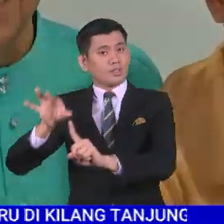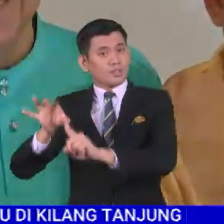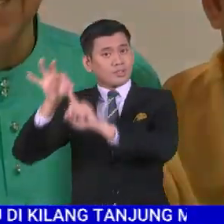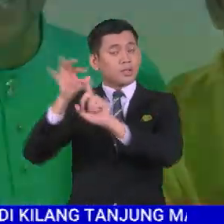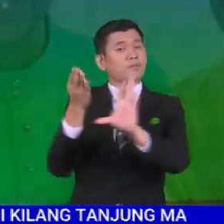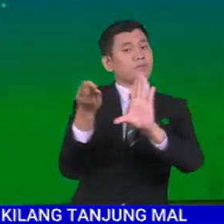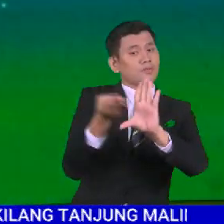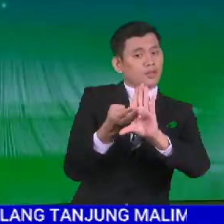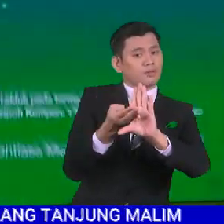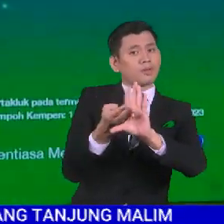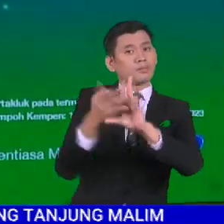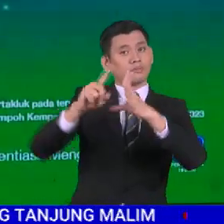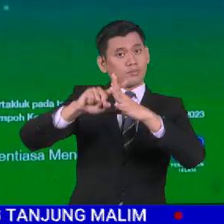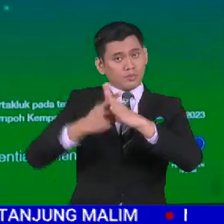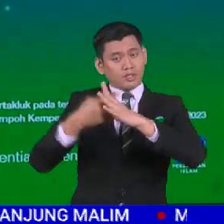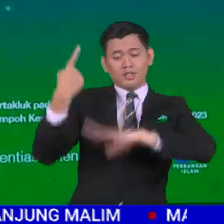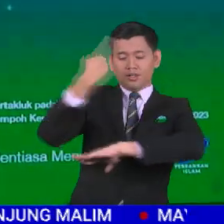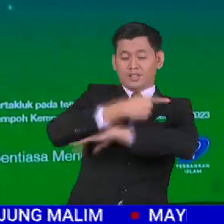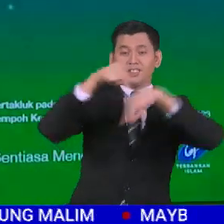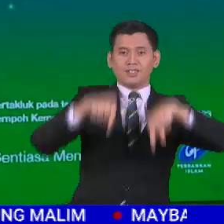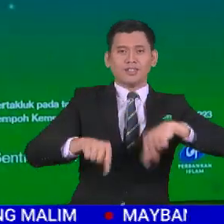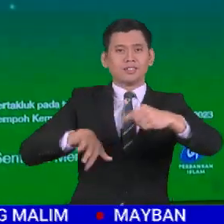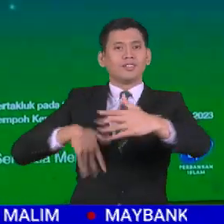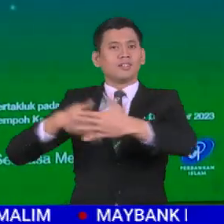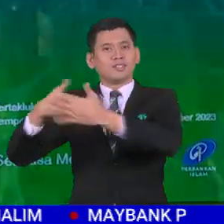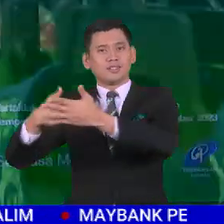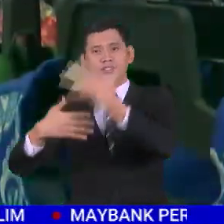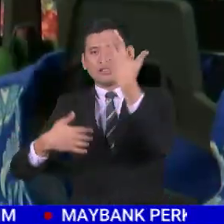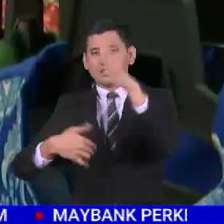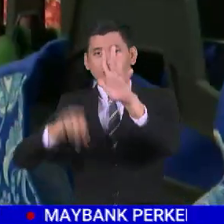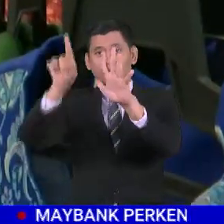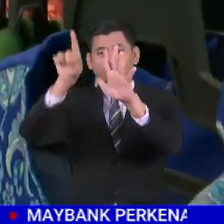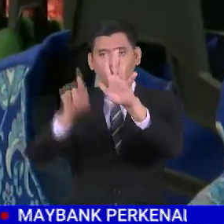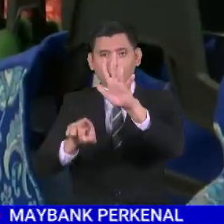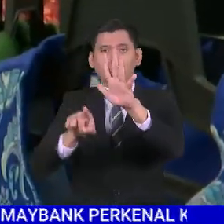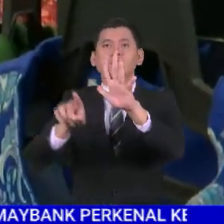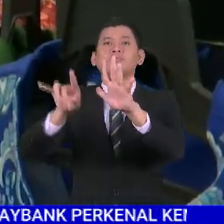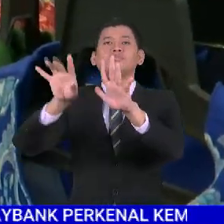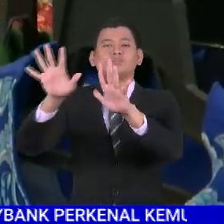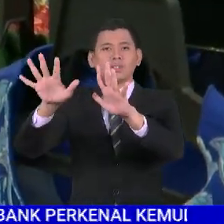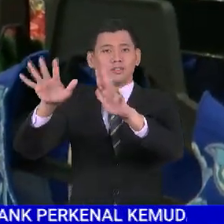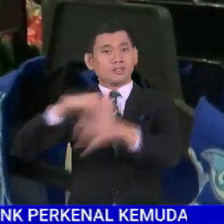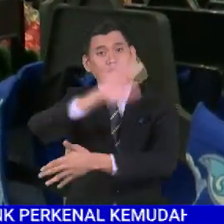perbankan MBSB Bank bermula hari ini sehingga 15 Mei di semua cawangan Maidin.